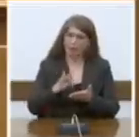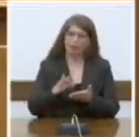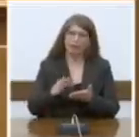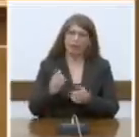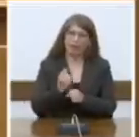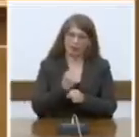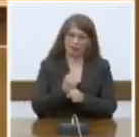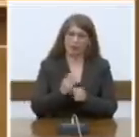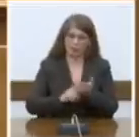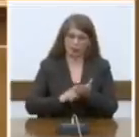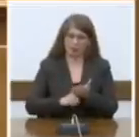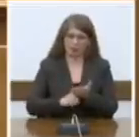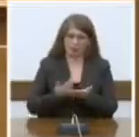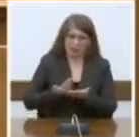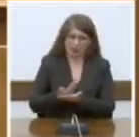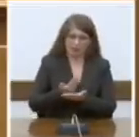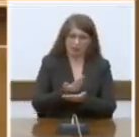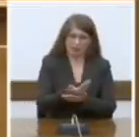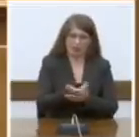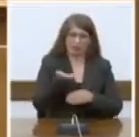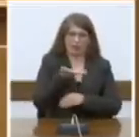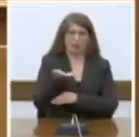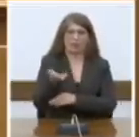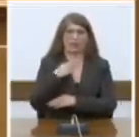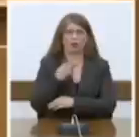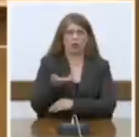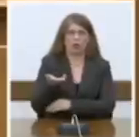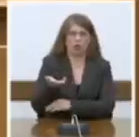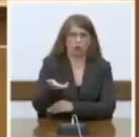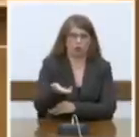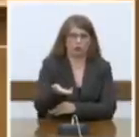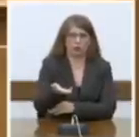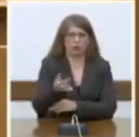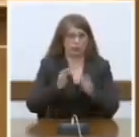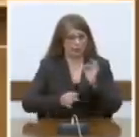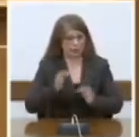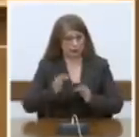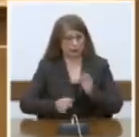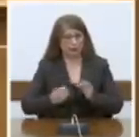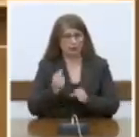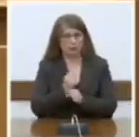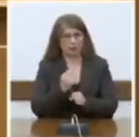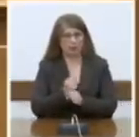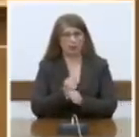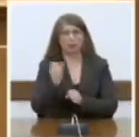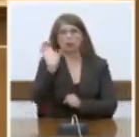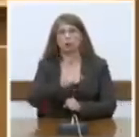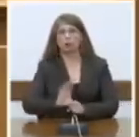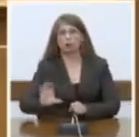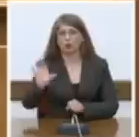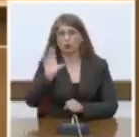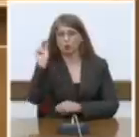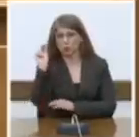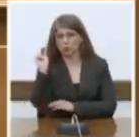σερβίρουν. Και αυτό αποκαλύφθηκε πρόσφατα. Θυμίζω ότι η συζήτηση με επαγγελματίες του τουριστικού τομέα είχε κάνει ο κ. Μητσοτάκης που υποσχόταν